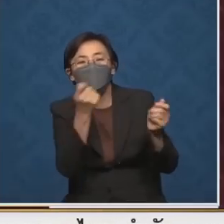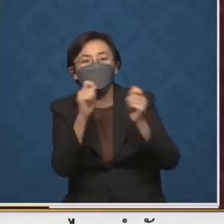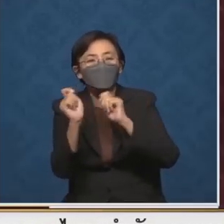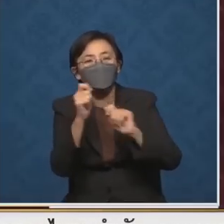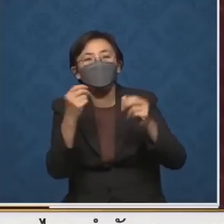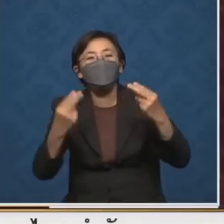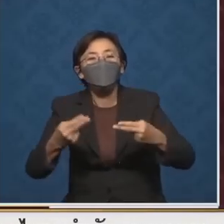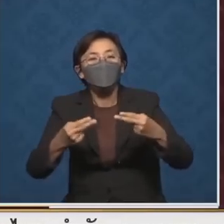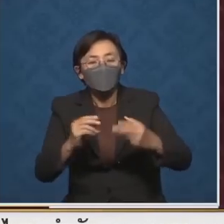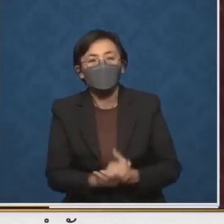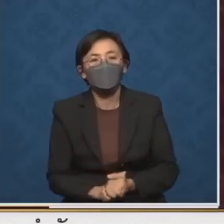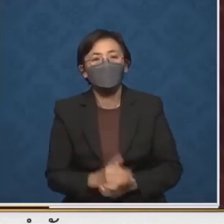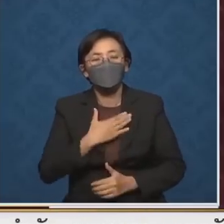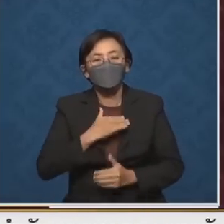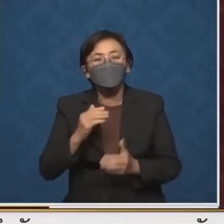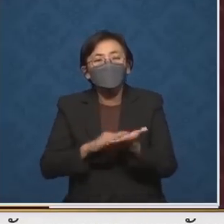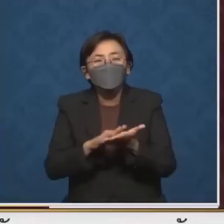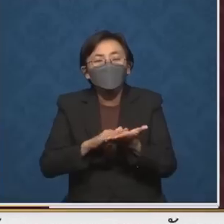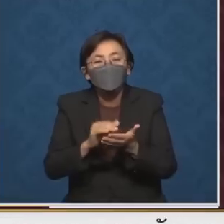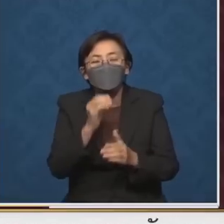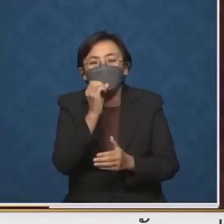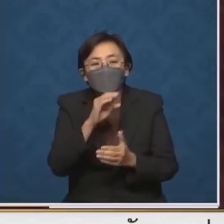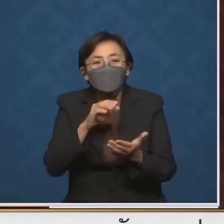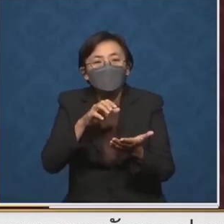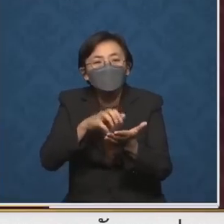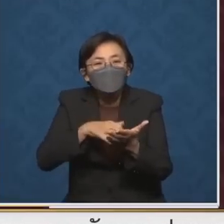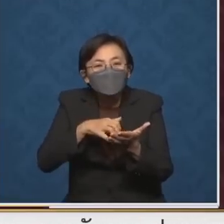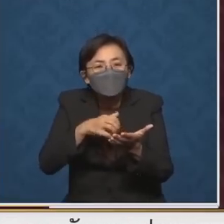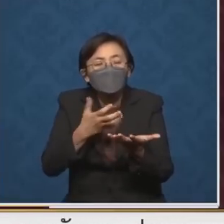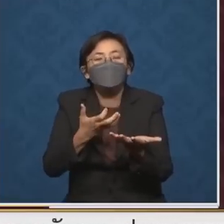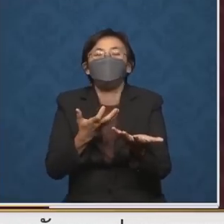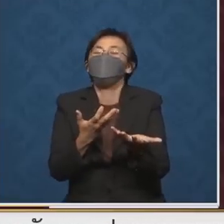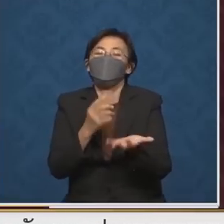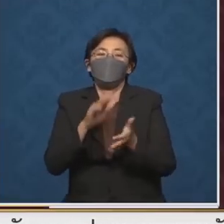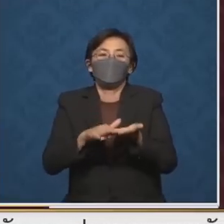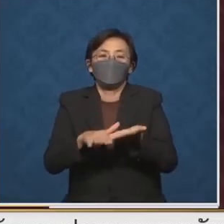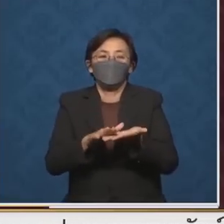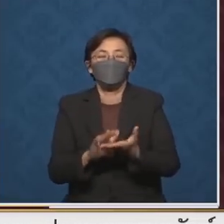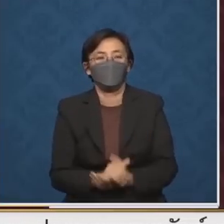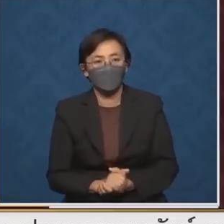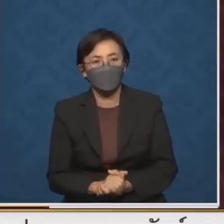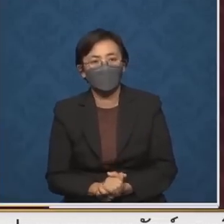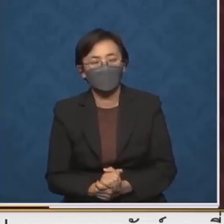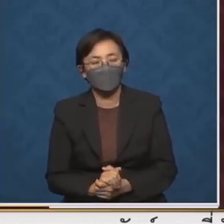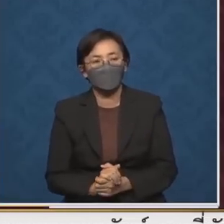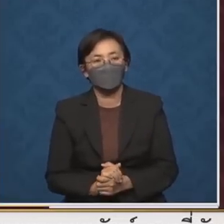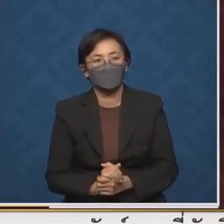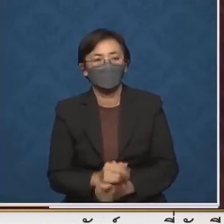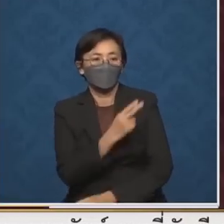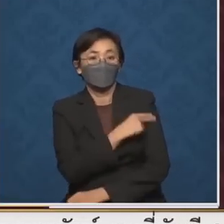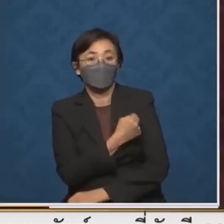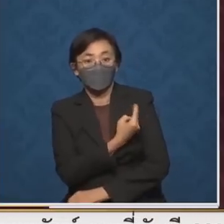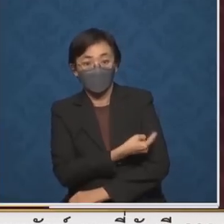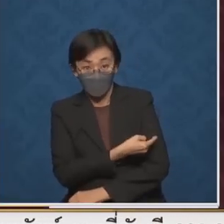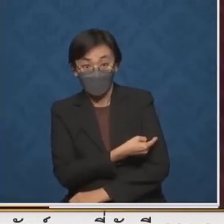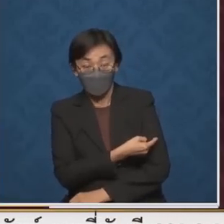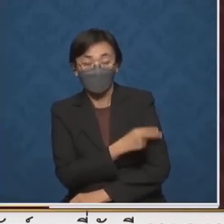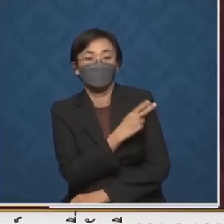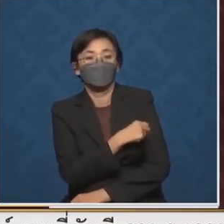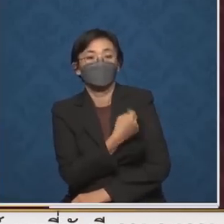ผมเติมคำวาเสือผมตขอภัยเพื่จะเห็นภาพแพทย์แพทย